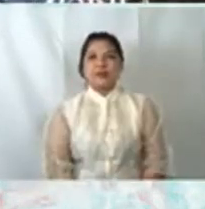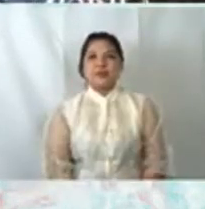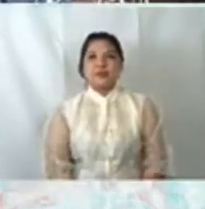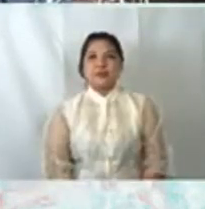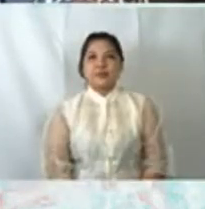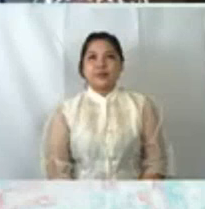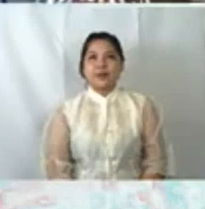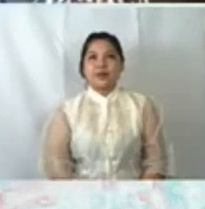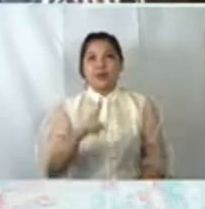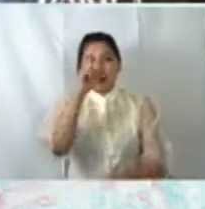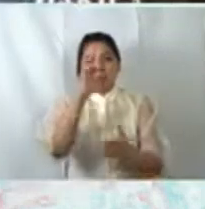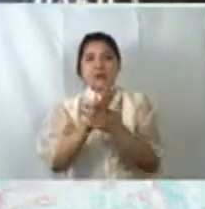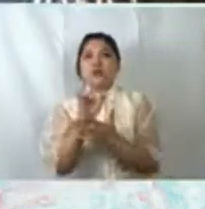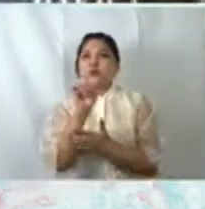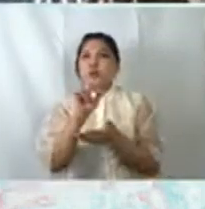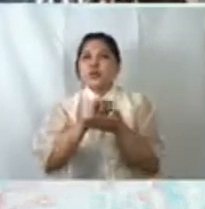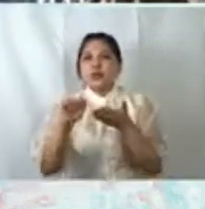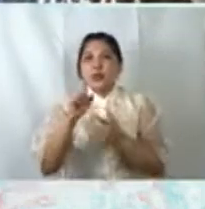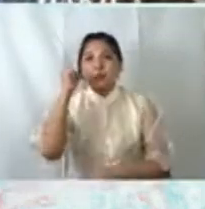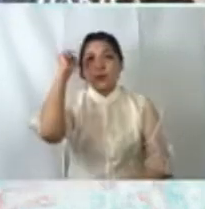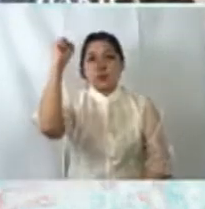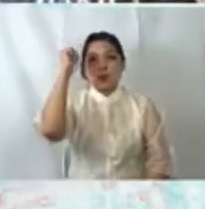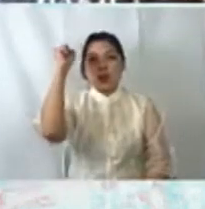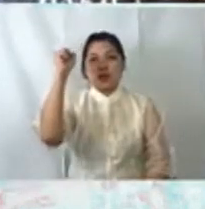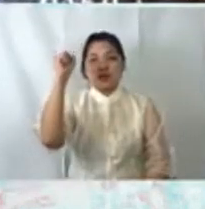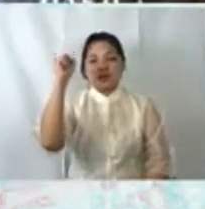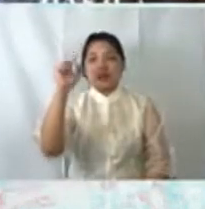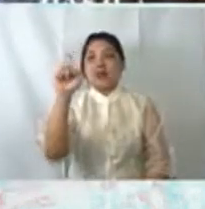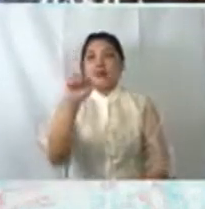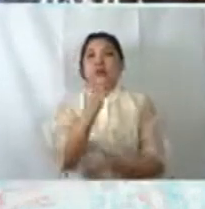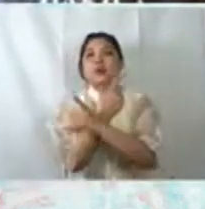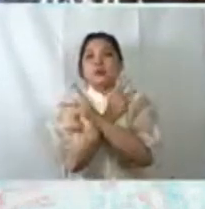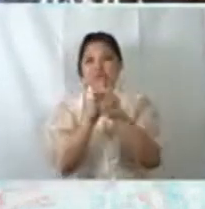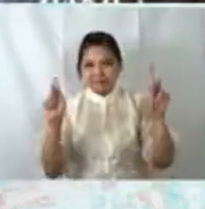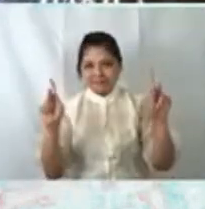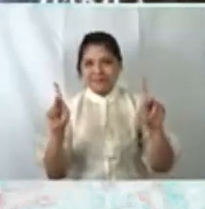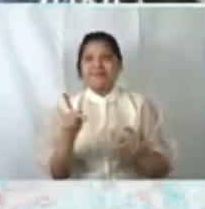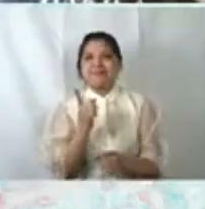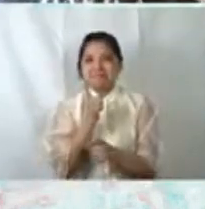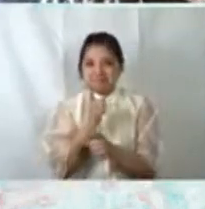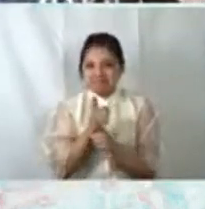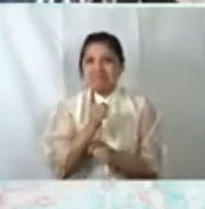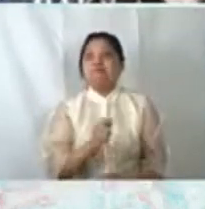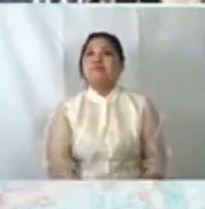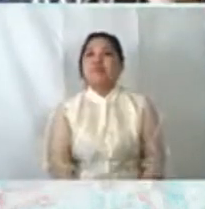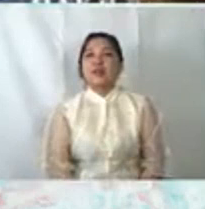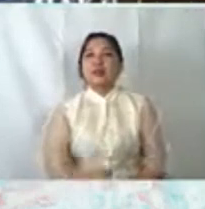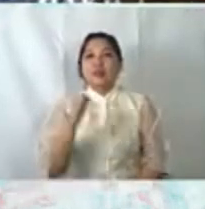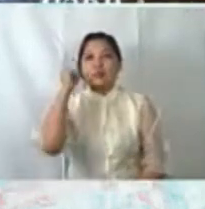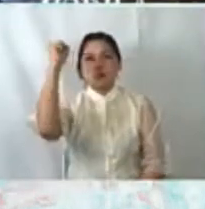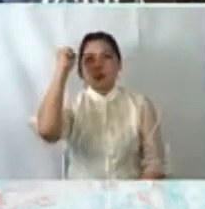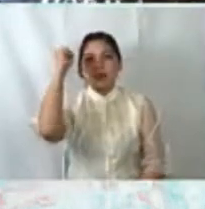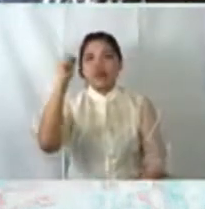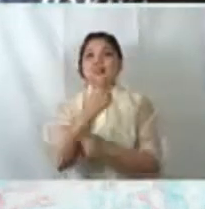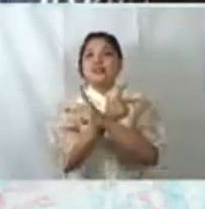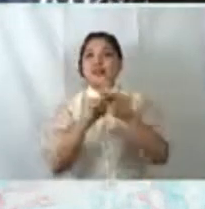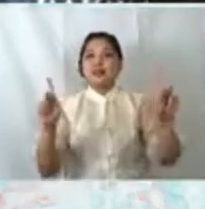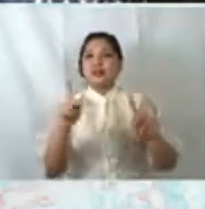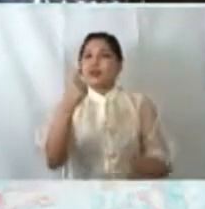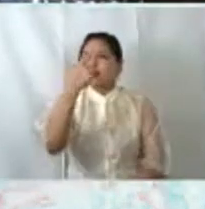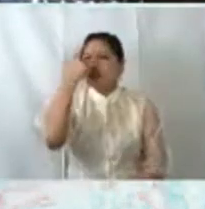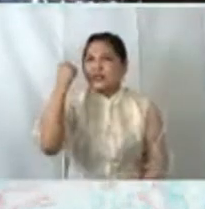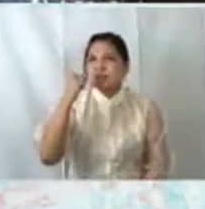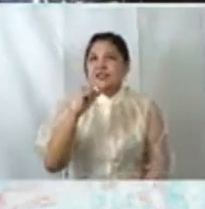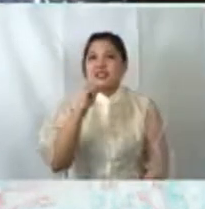isinulat po dyan, malamang ay mabuhay ang kalayaan. mabuhay ang kalayaan. Kasi hindi